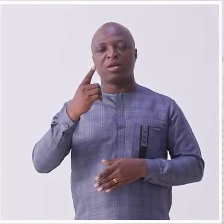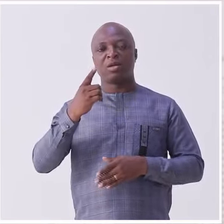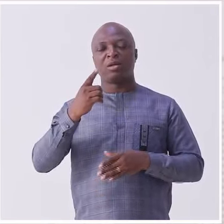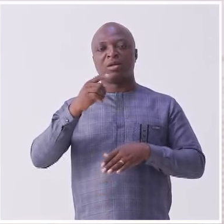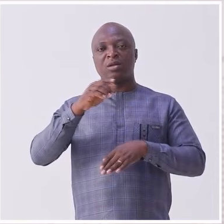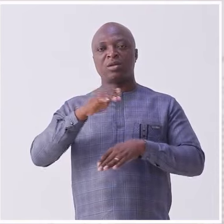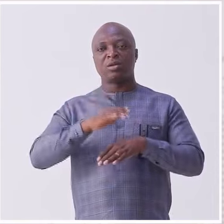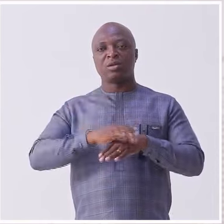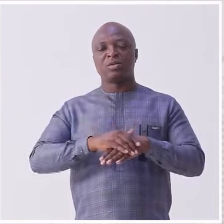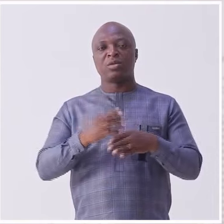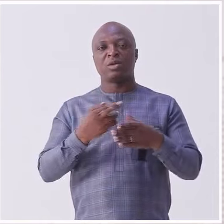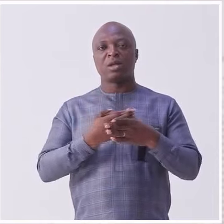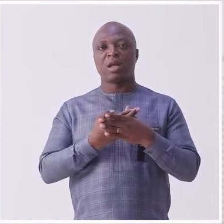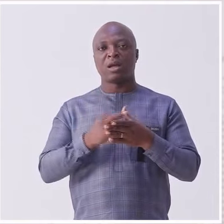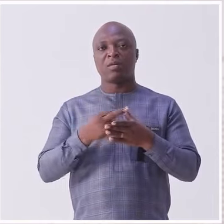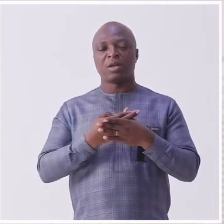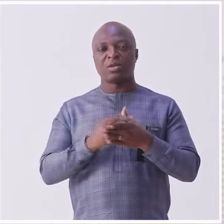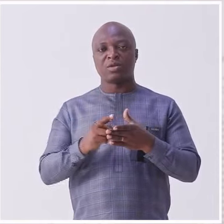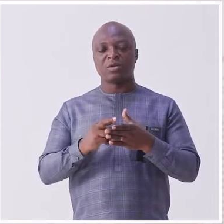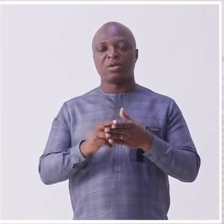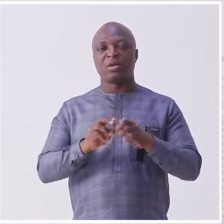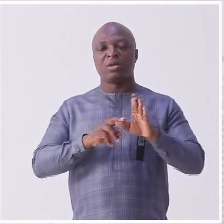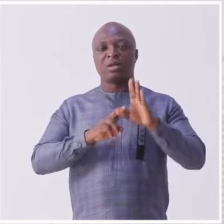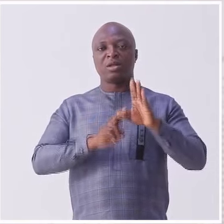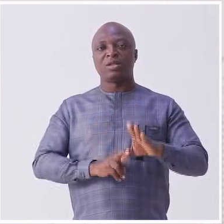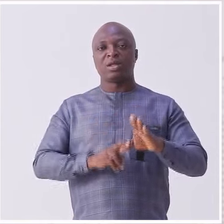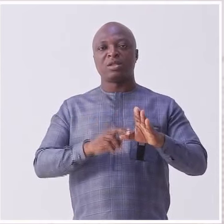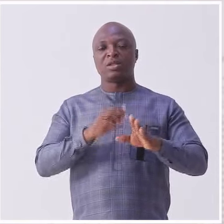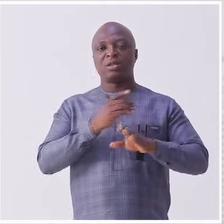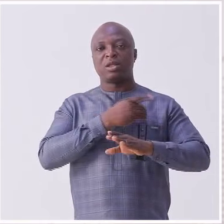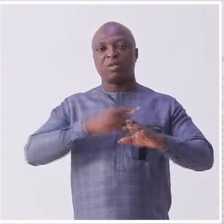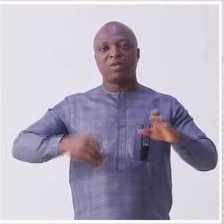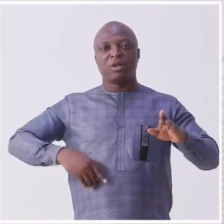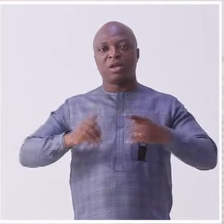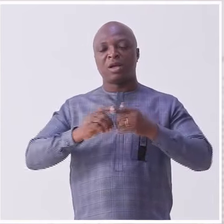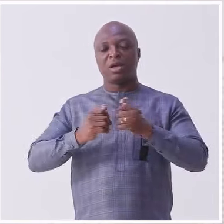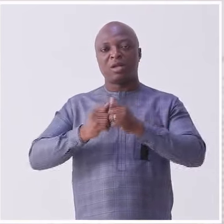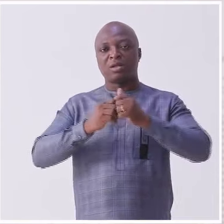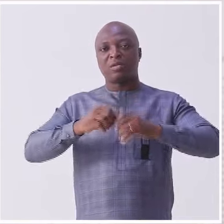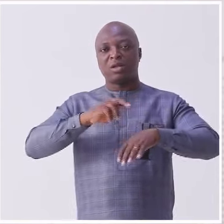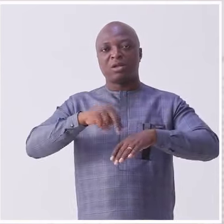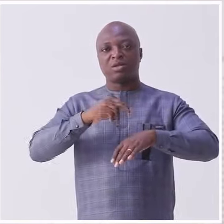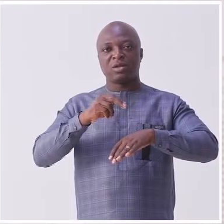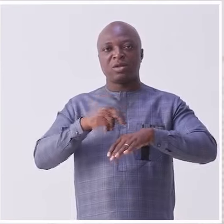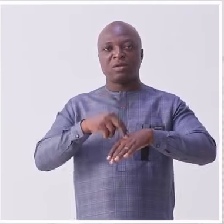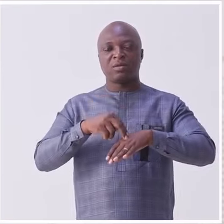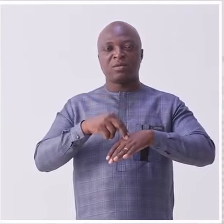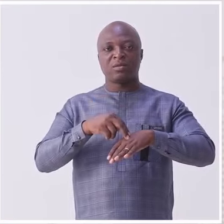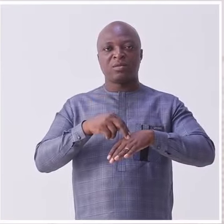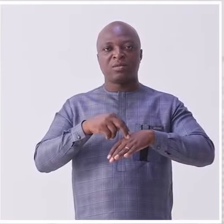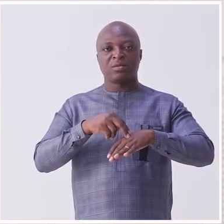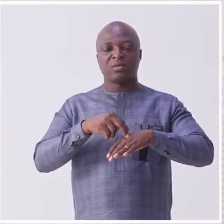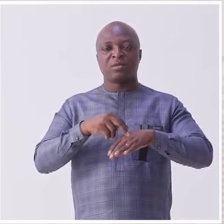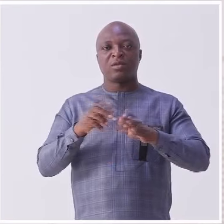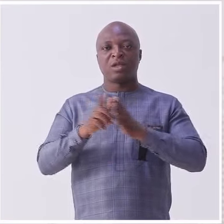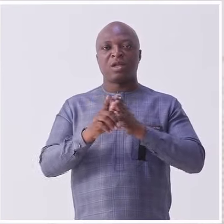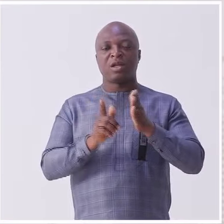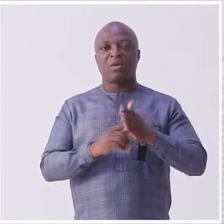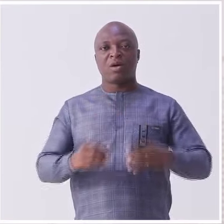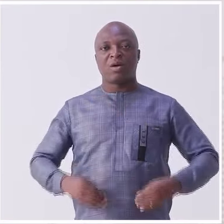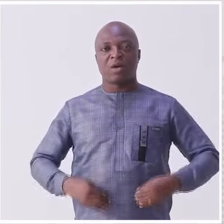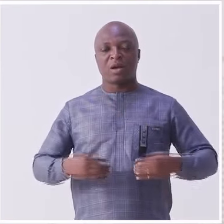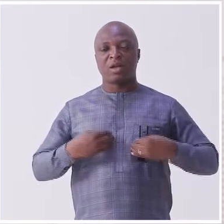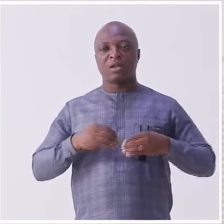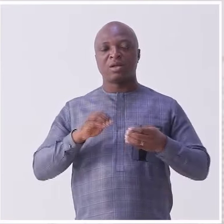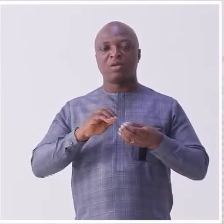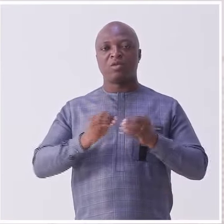porte répartition des sièges des députés à l'Assemblée nationale. La loi organique